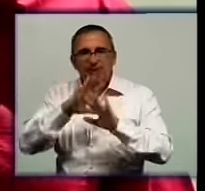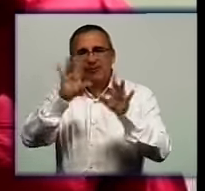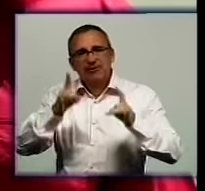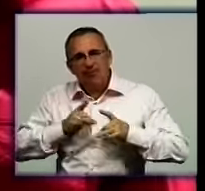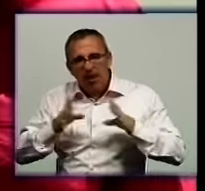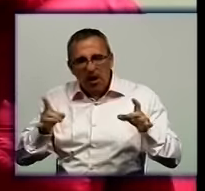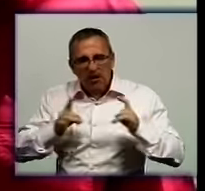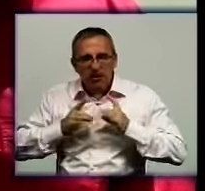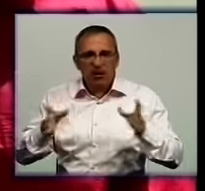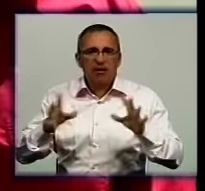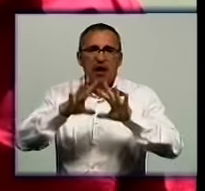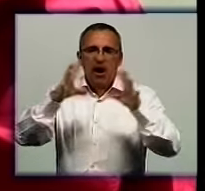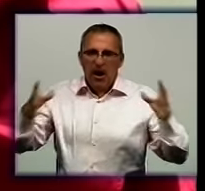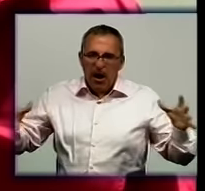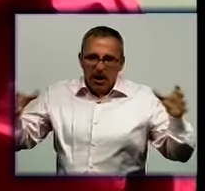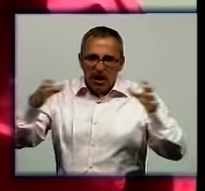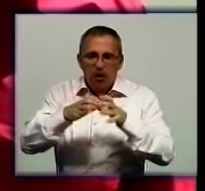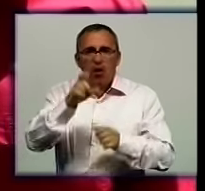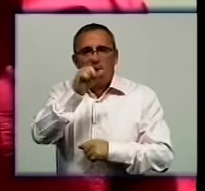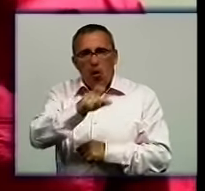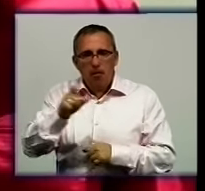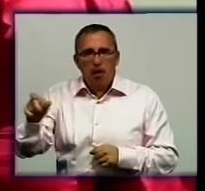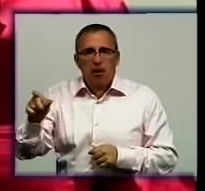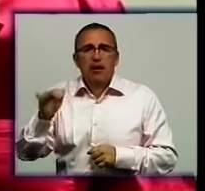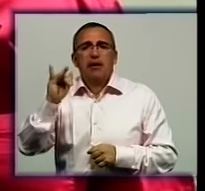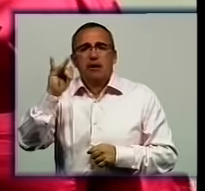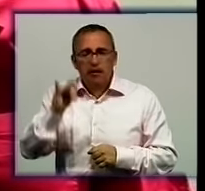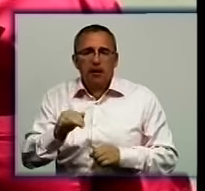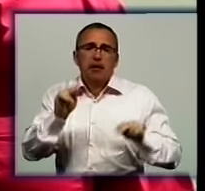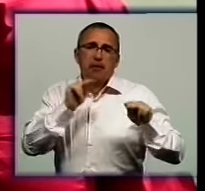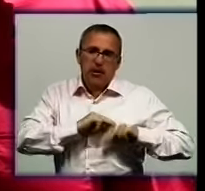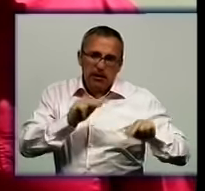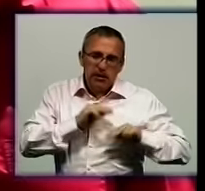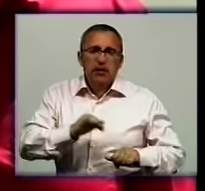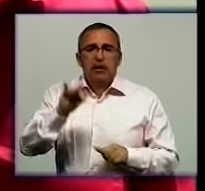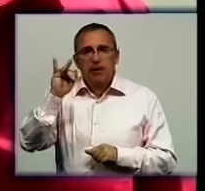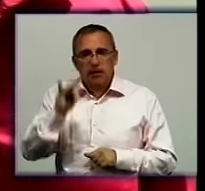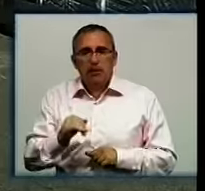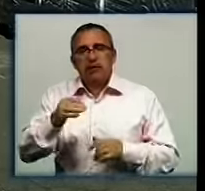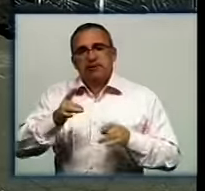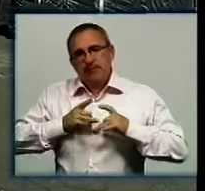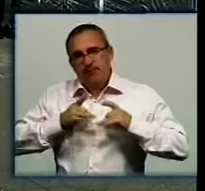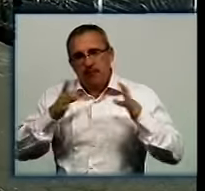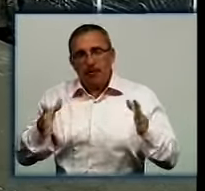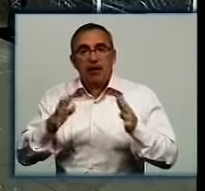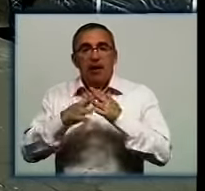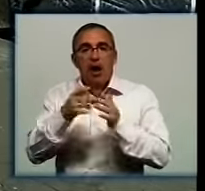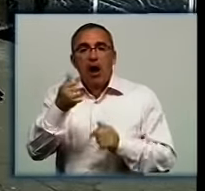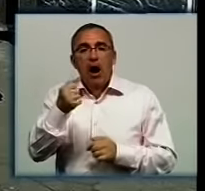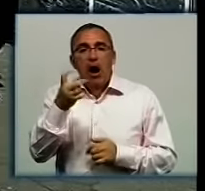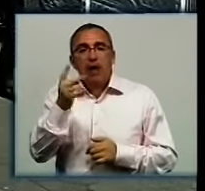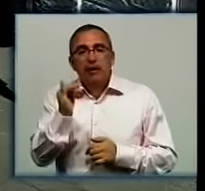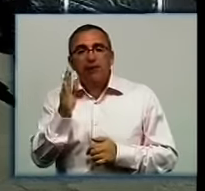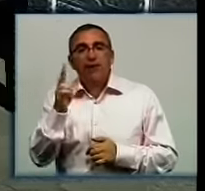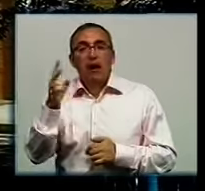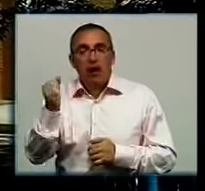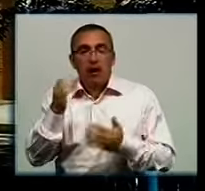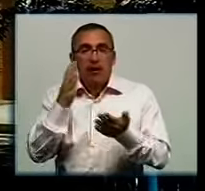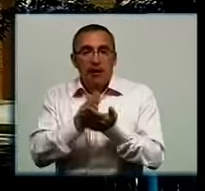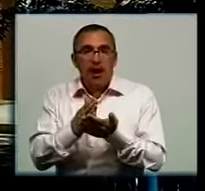ми разом, всією громадою, і працюємо разом, і святкуємо. А це село Ганівка. Тут також є